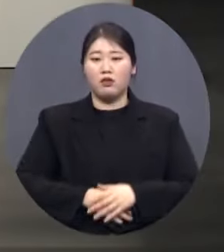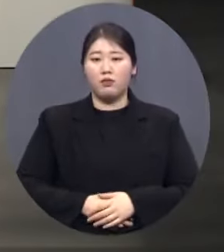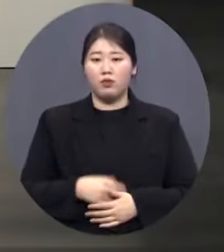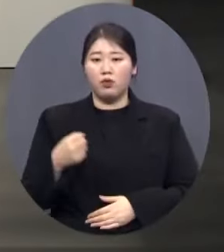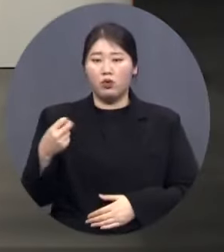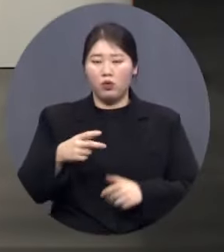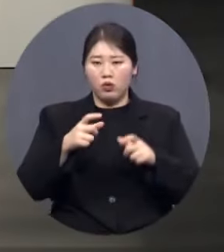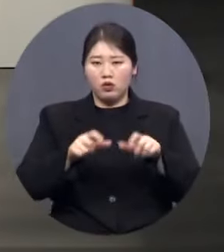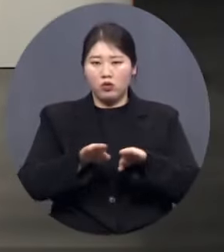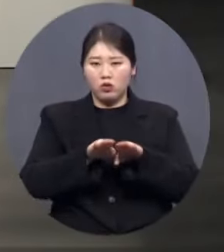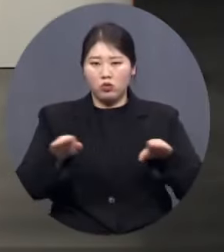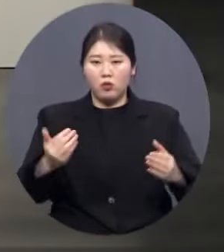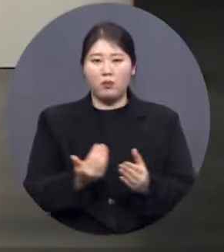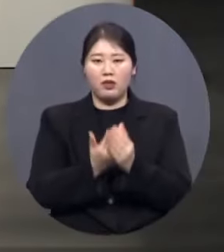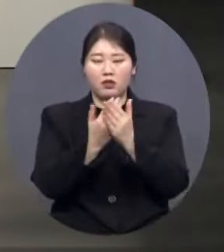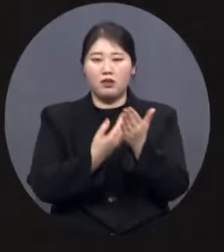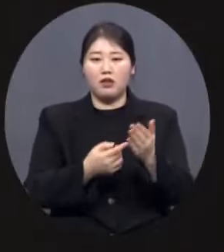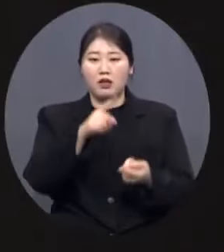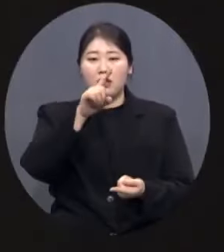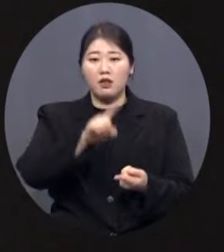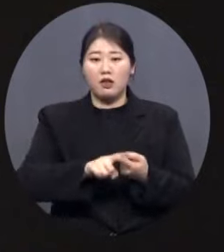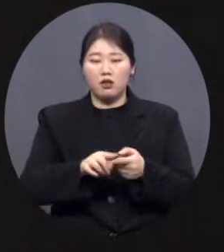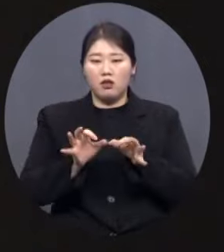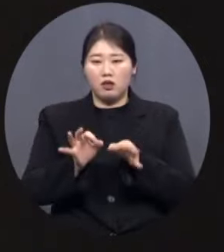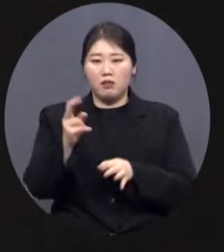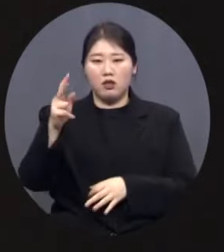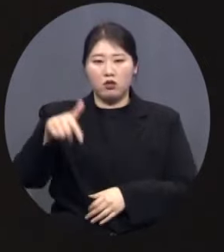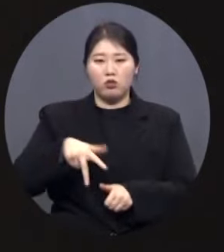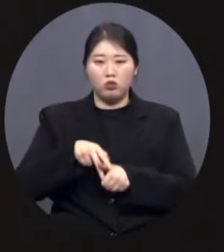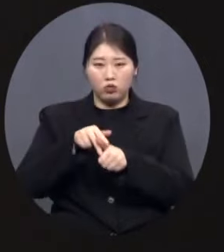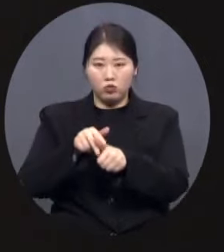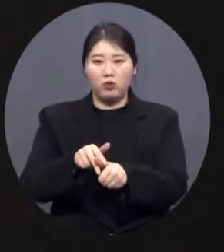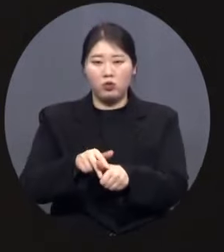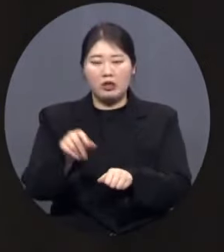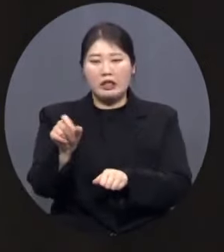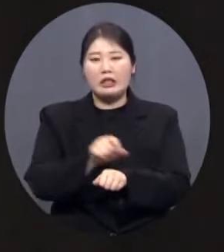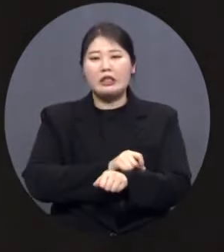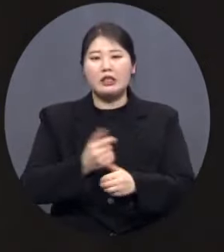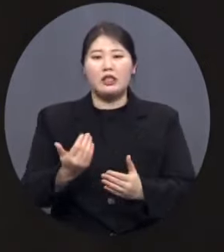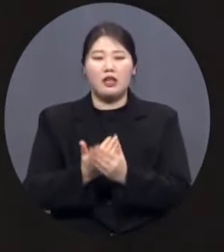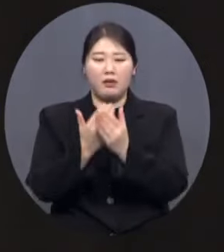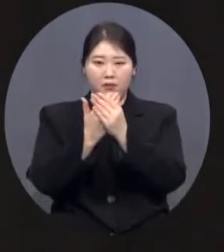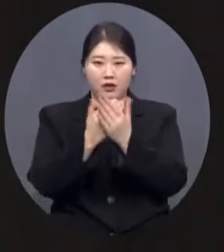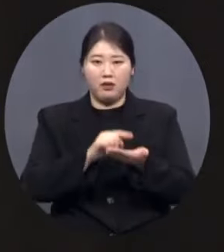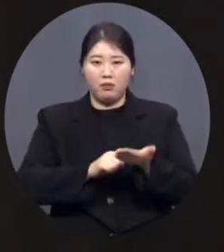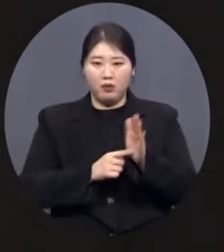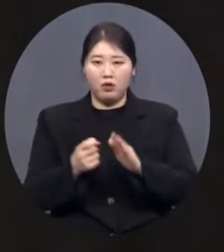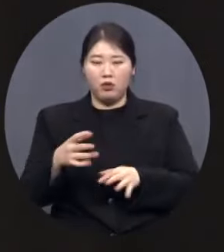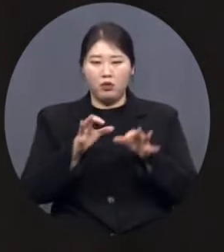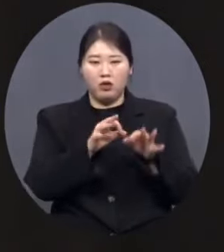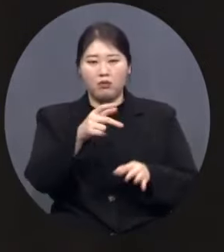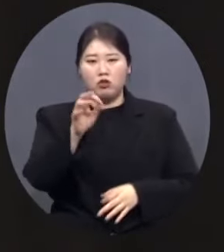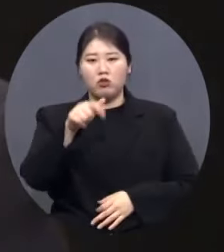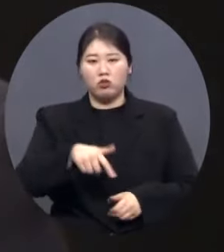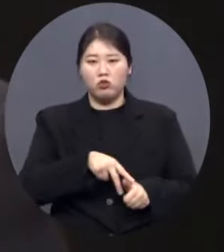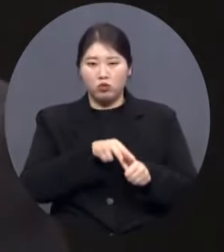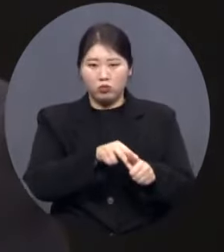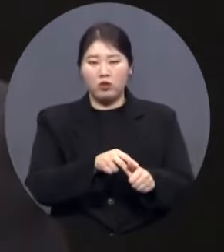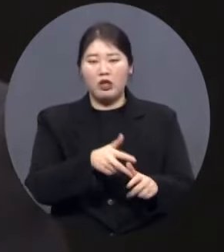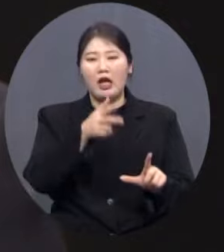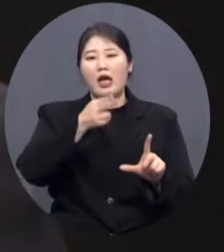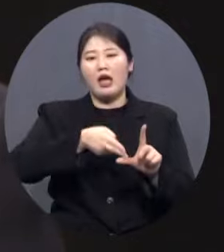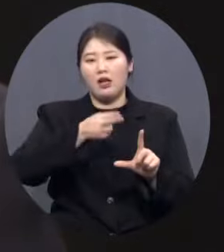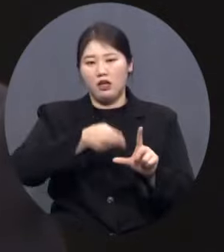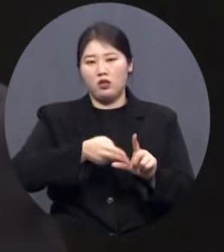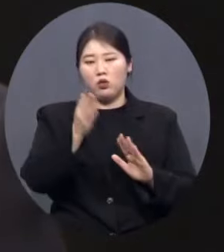지역균형 개발에 대해서 김한규 후보는 읍면 지역 택지 개발을 김승욱 후보의 경우 LH 추진하는 공공임대